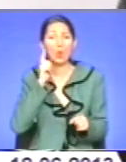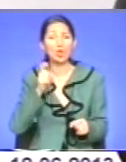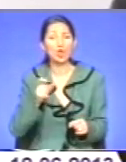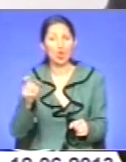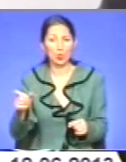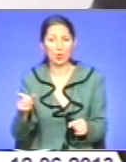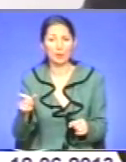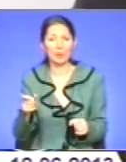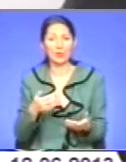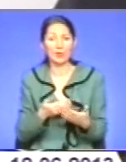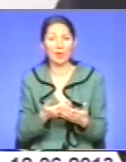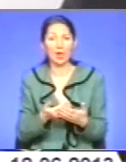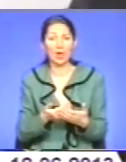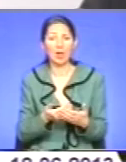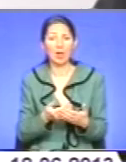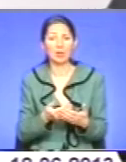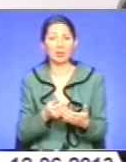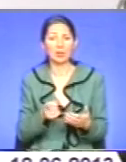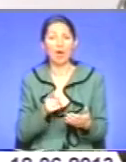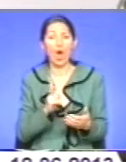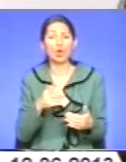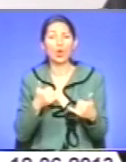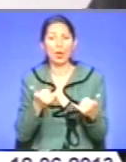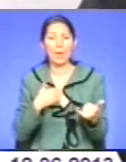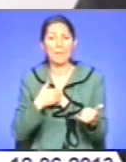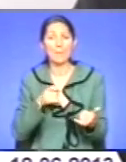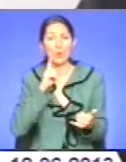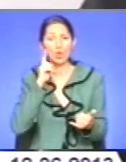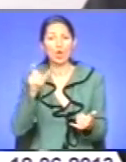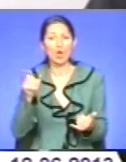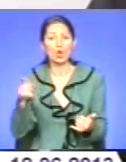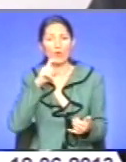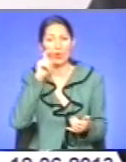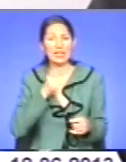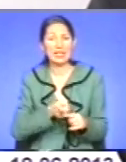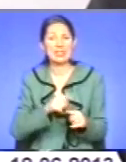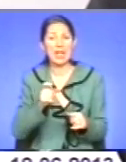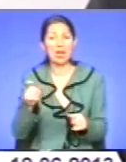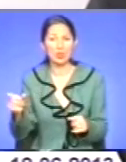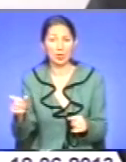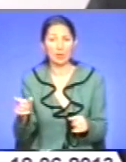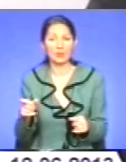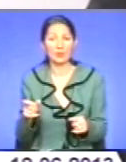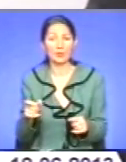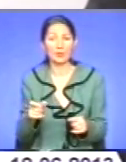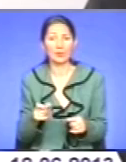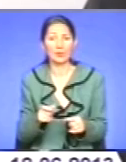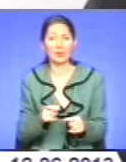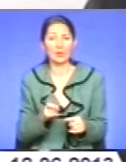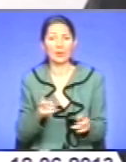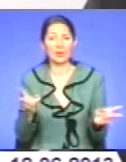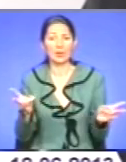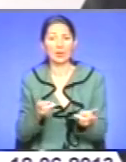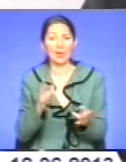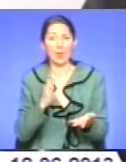нова генерація. То для мене молоді люди тут в Україні. Це і люди, від скажімо, треба мати певну